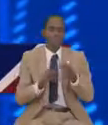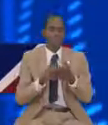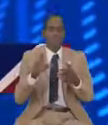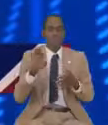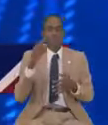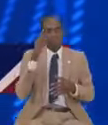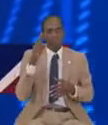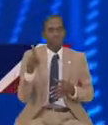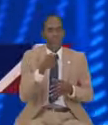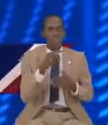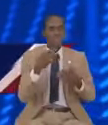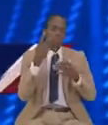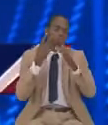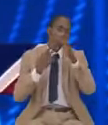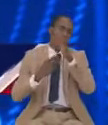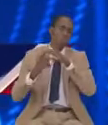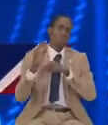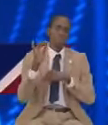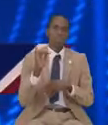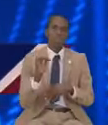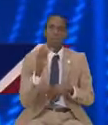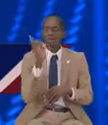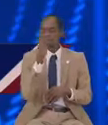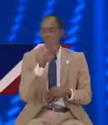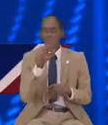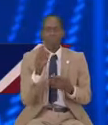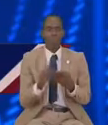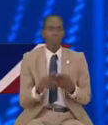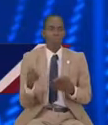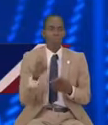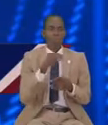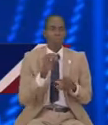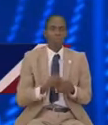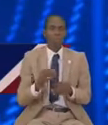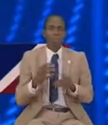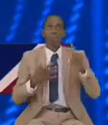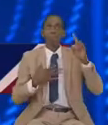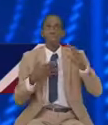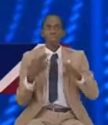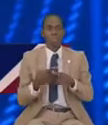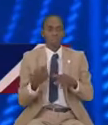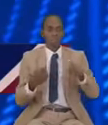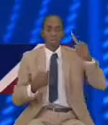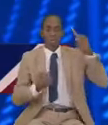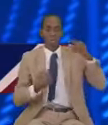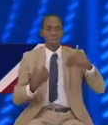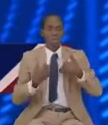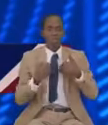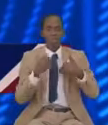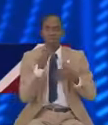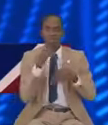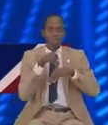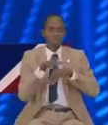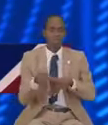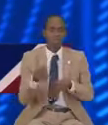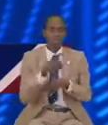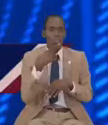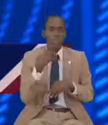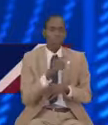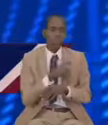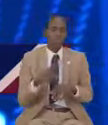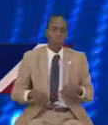Jérémy 29 car c'est le mensonge et qui vous prophétise en mon nom je ne les ai pas envoyé d'ici l'éternel